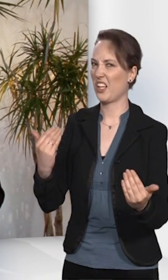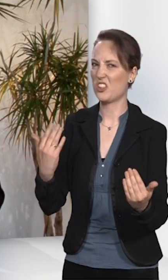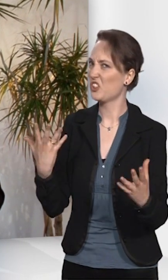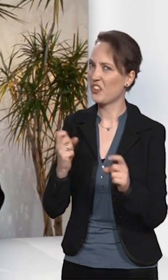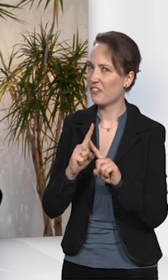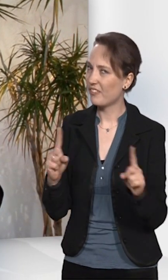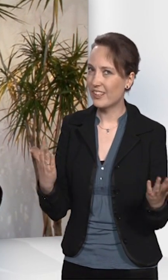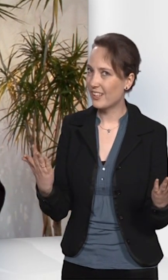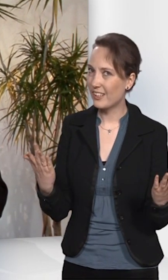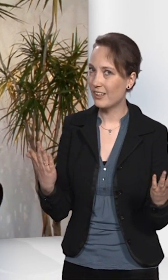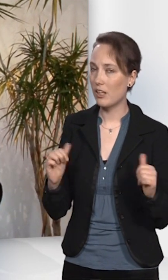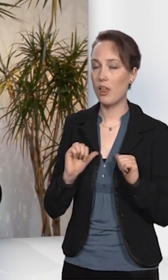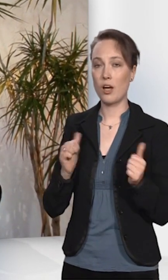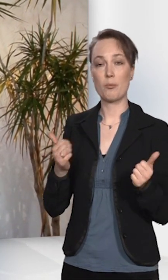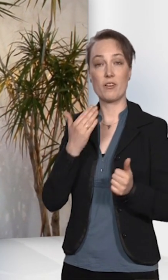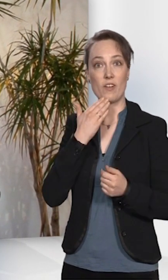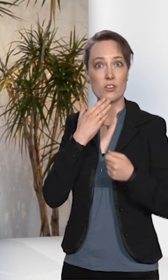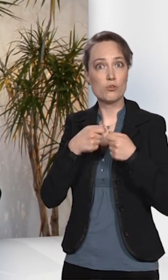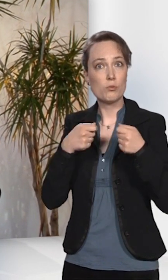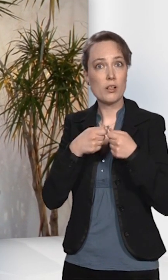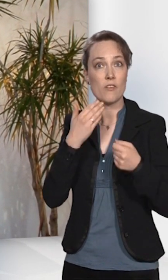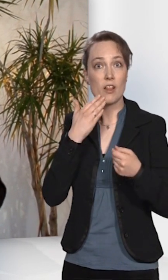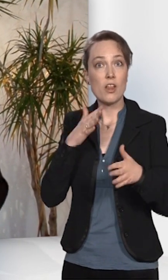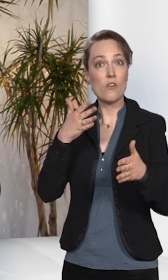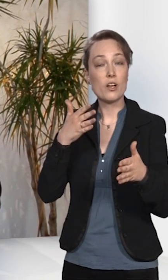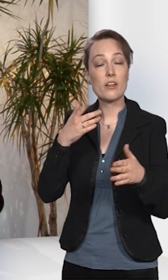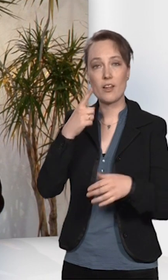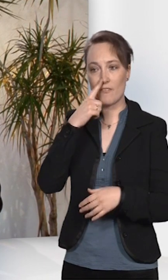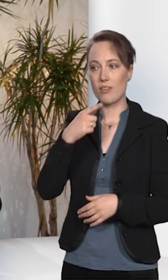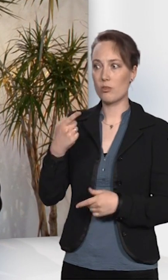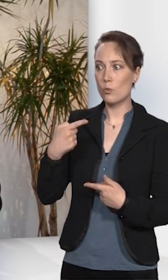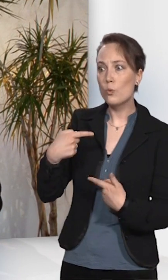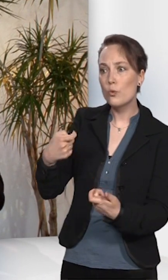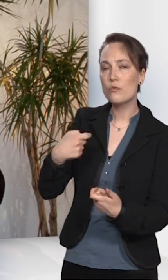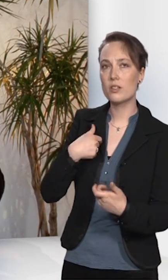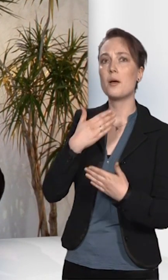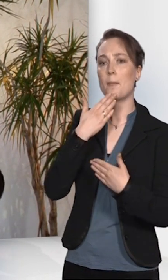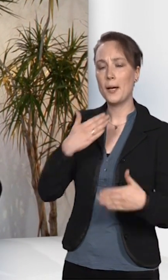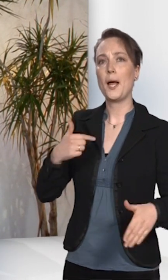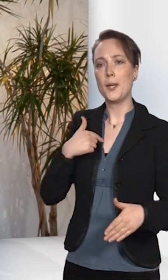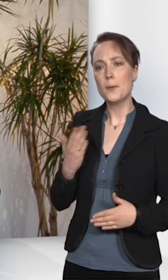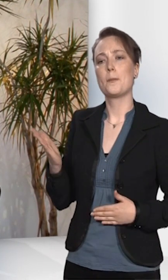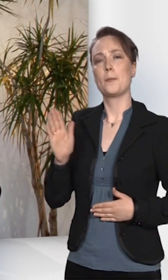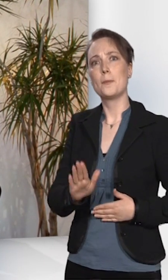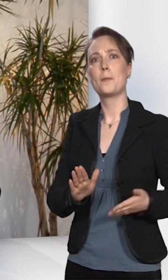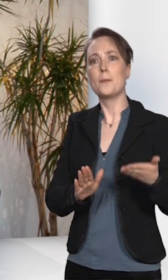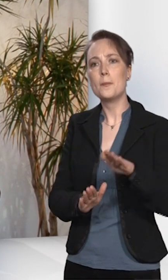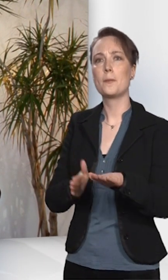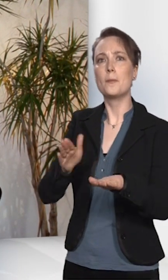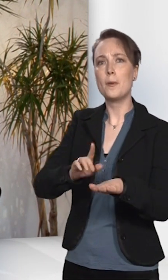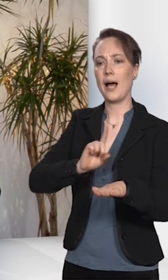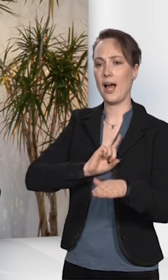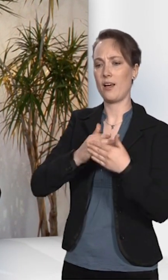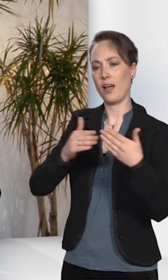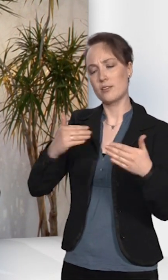weit. Aufregend wird das Leben erst dann, wenn wir uns herausrufen lassen und uns auf den Weg machen über die